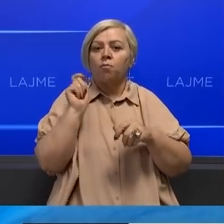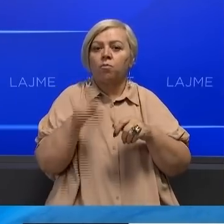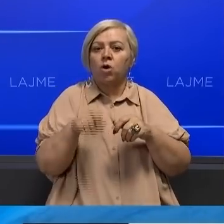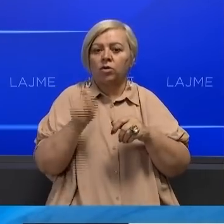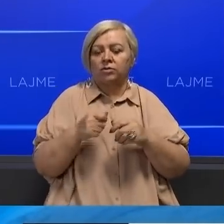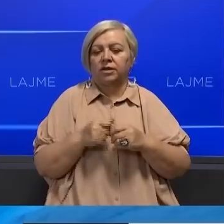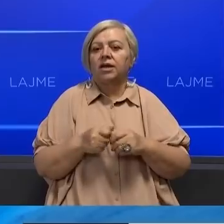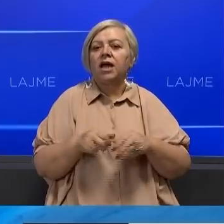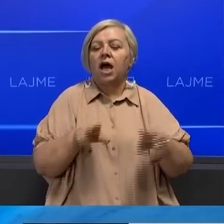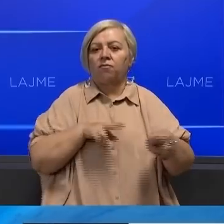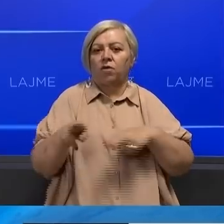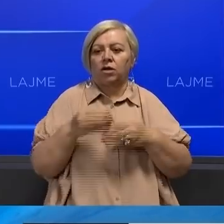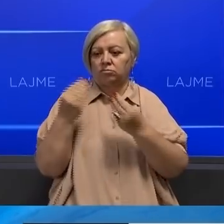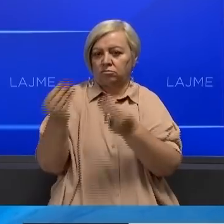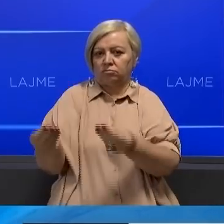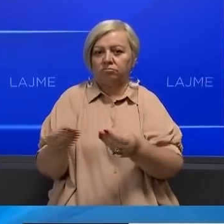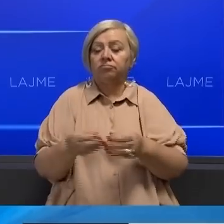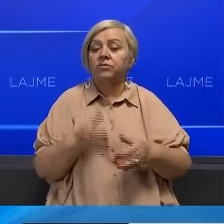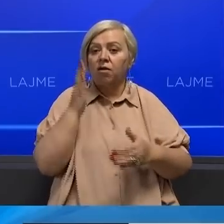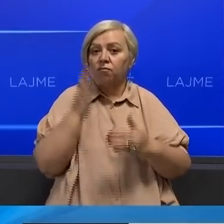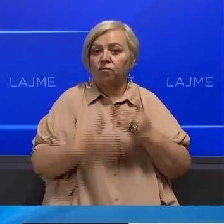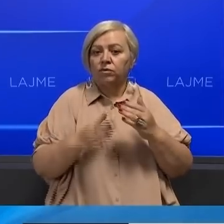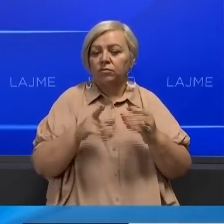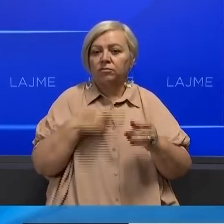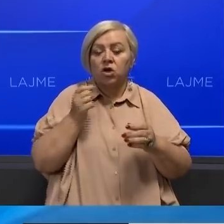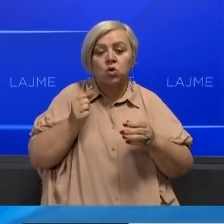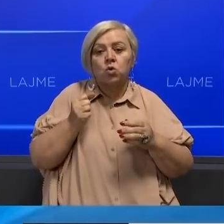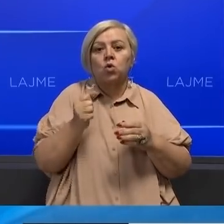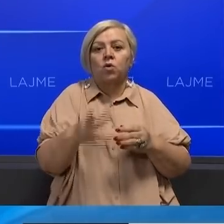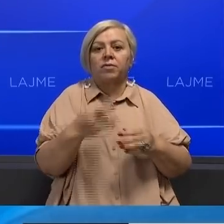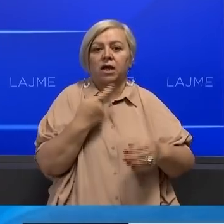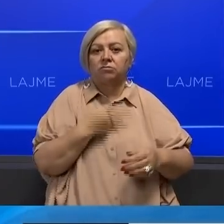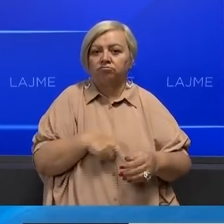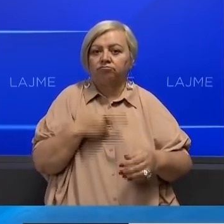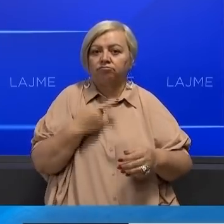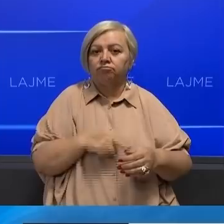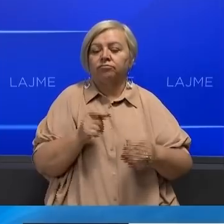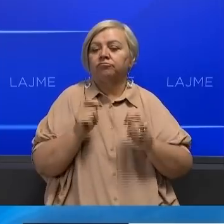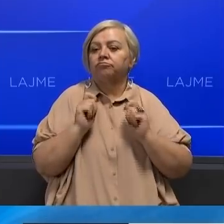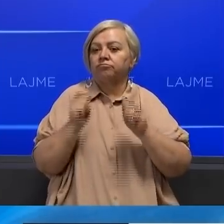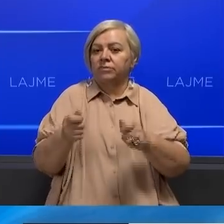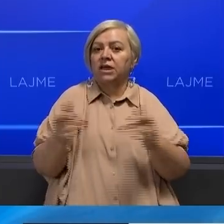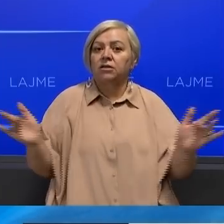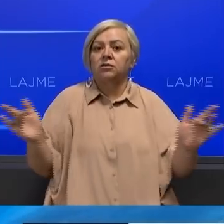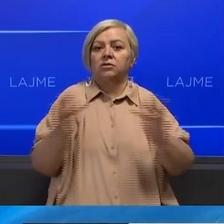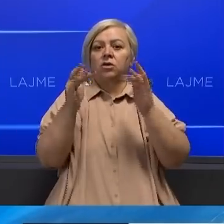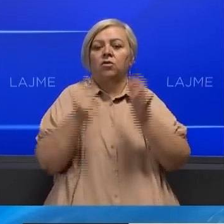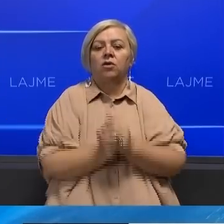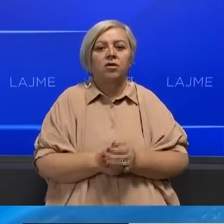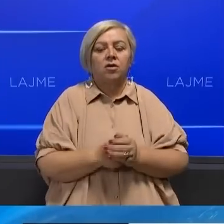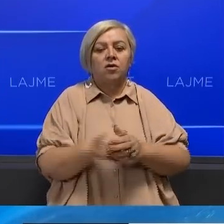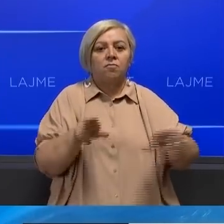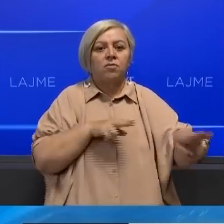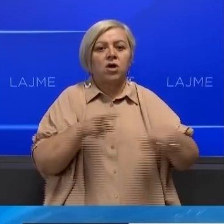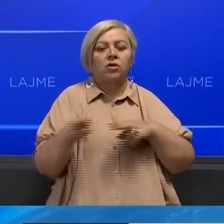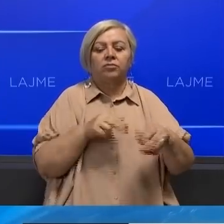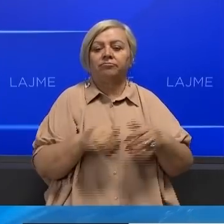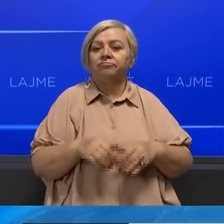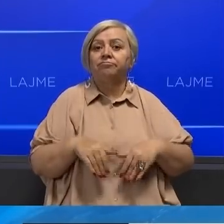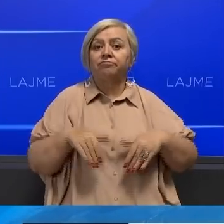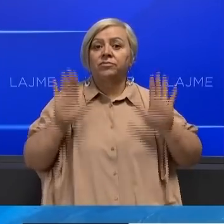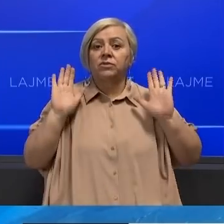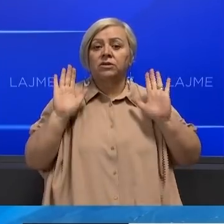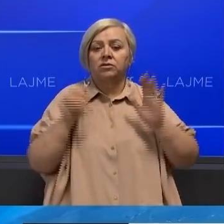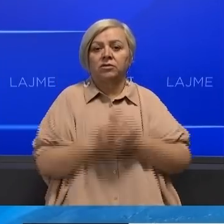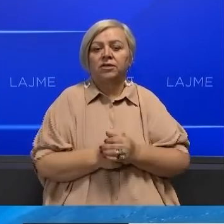tek avokatët. Këta të fundit kanë pasur një numër të madh ankesash dhe kanë kritikuar prokurorinë se po tërhiqet nga fatet